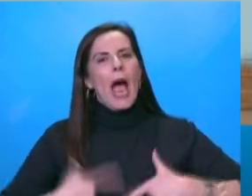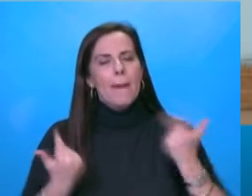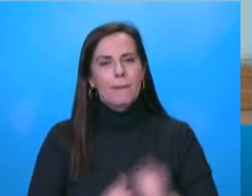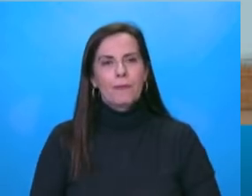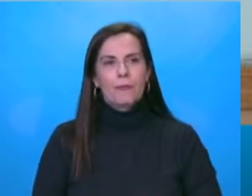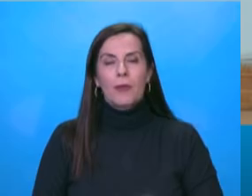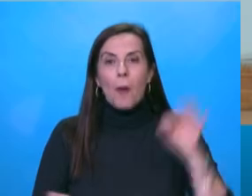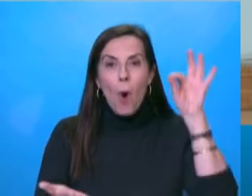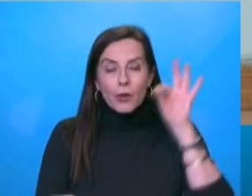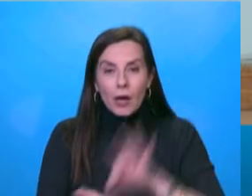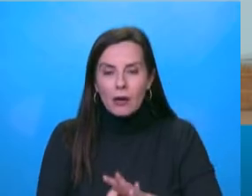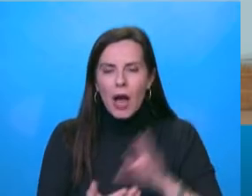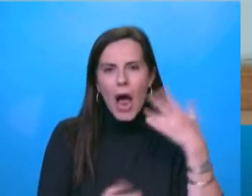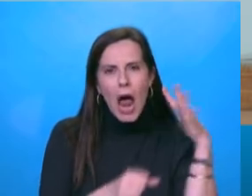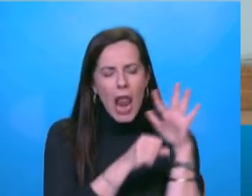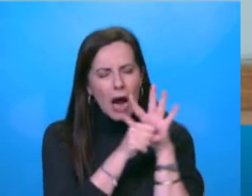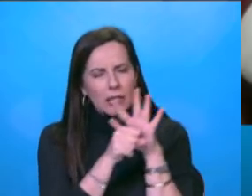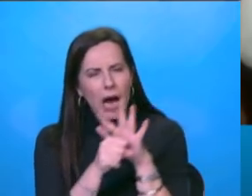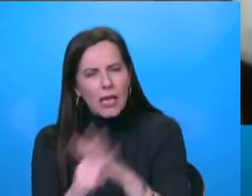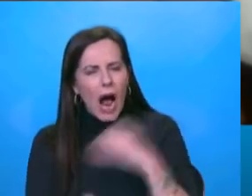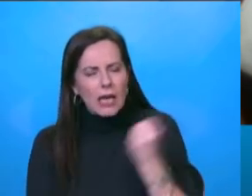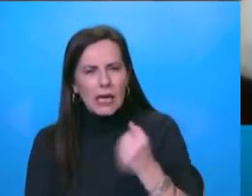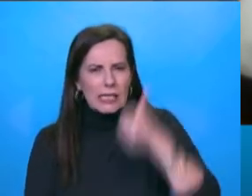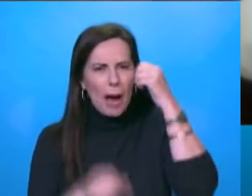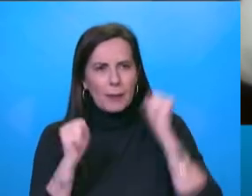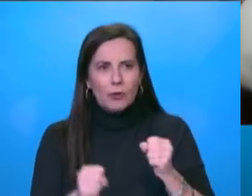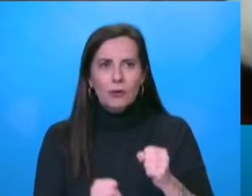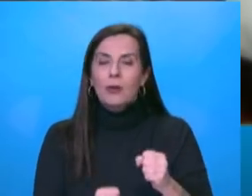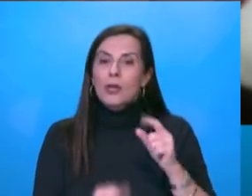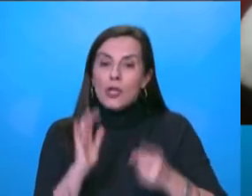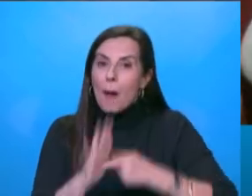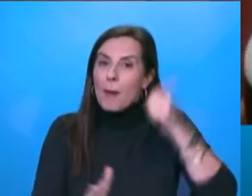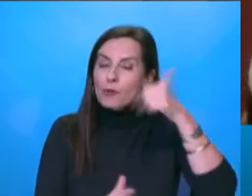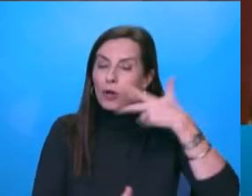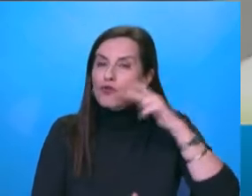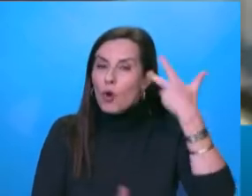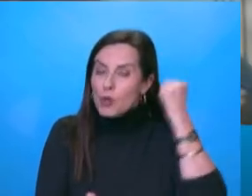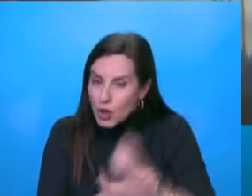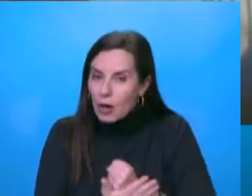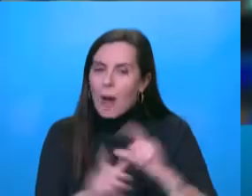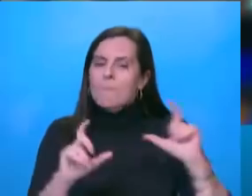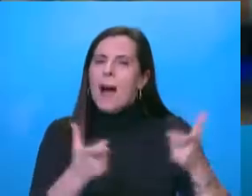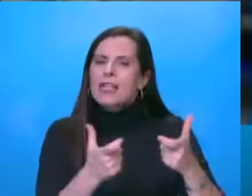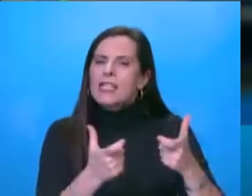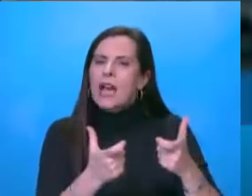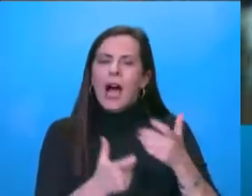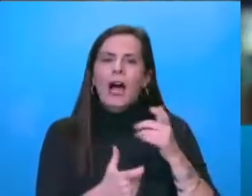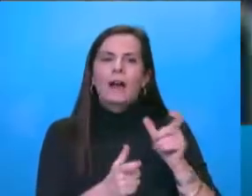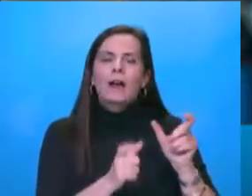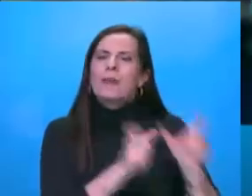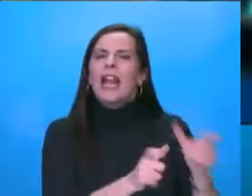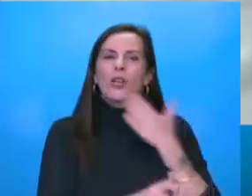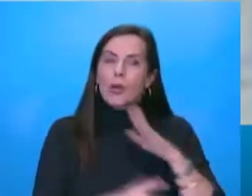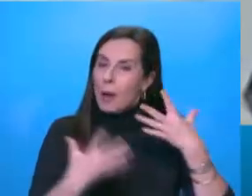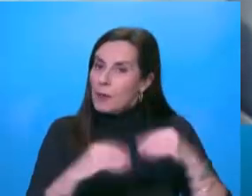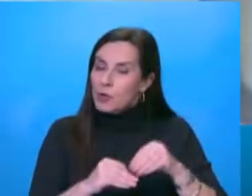רגע הופעל לחץ ציבורי על שר הביטחון בנט, שאישר לראשונה מזה 3 שנים מעצר מנהלי ליהודי. גם משפחתו של בן